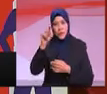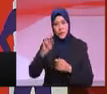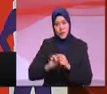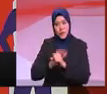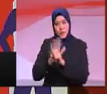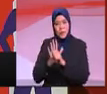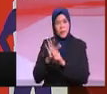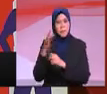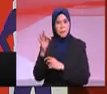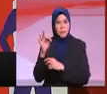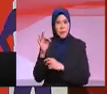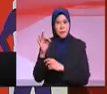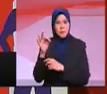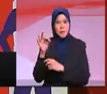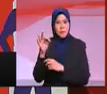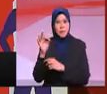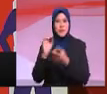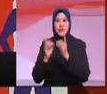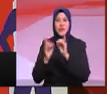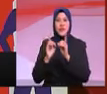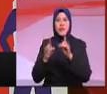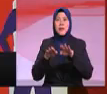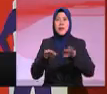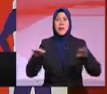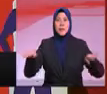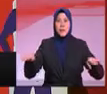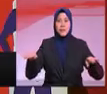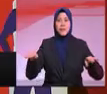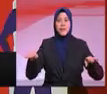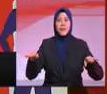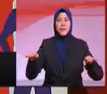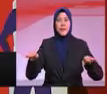COVID-19 dan digital platform yang kita menggunakan